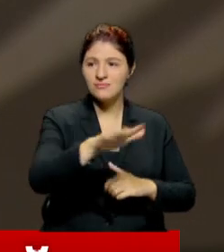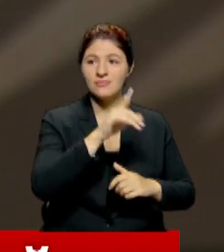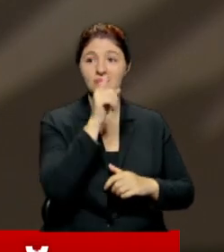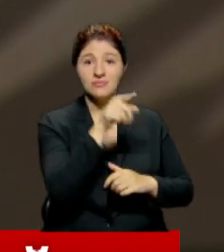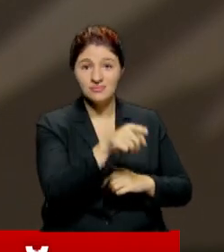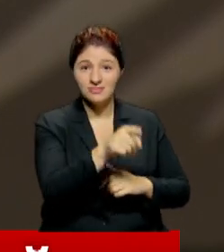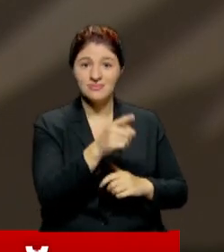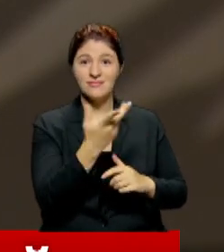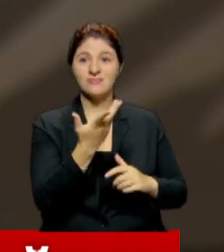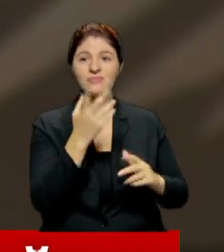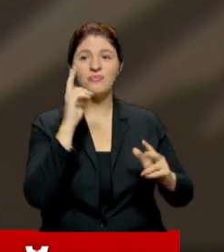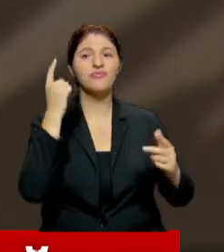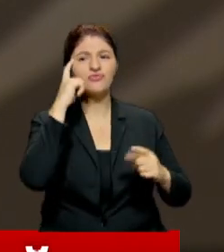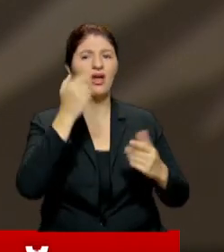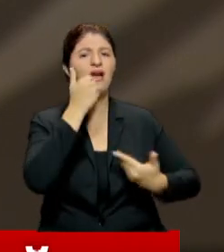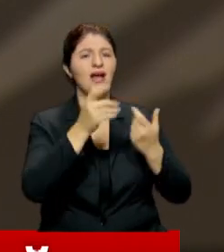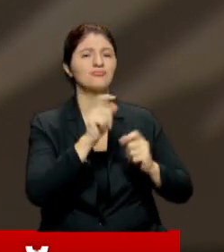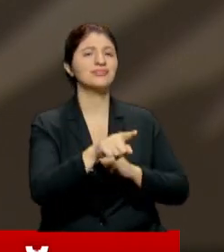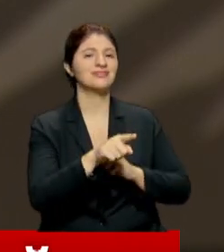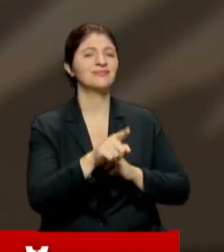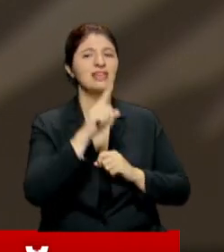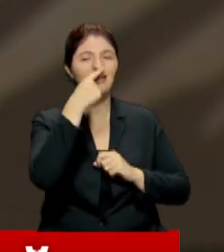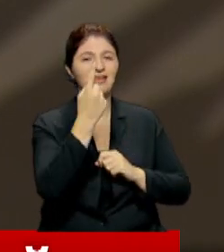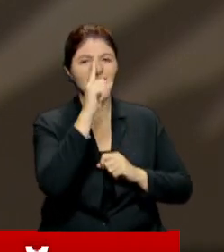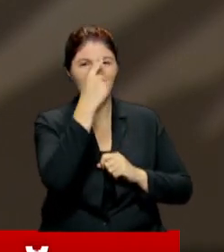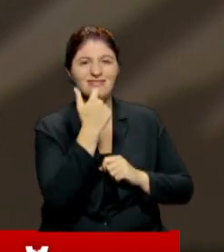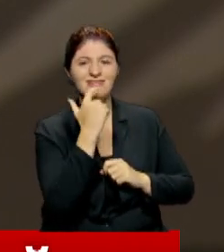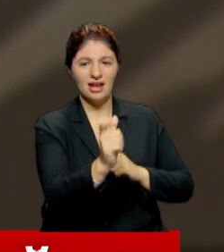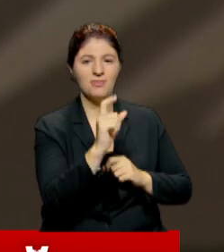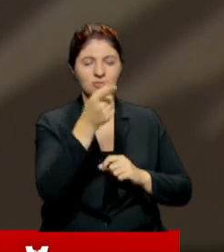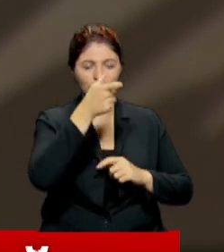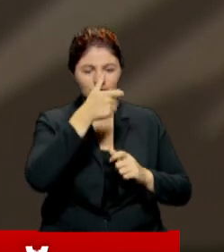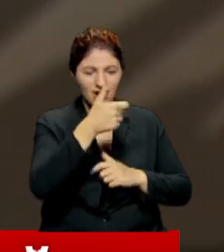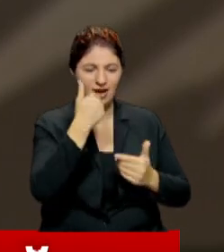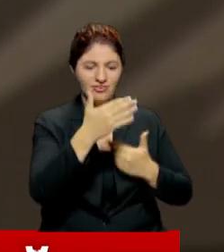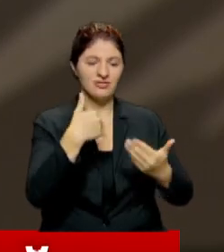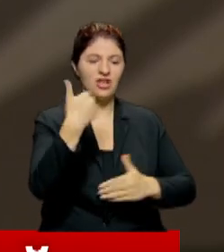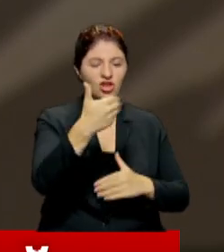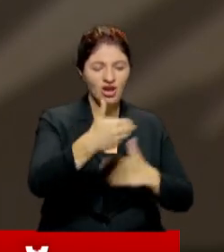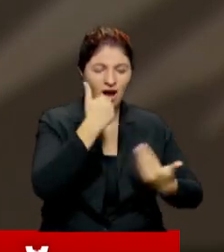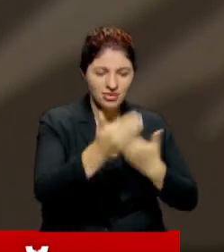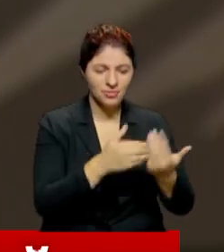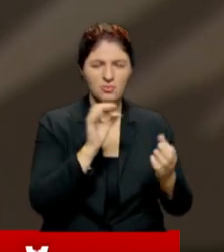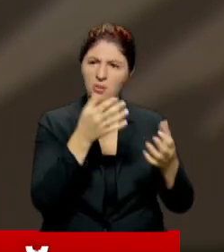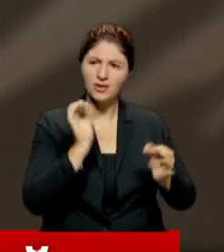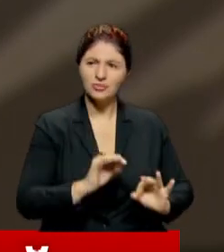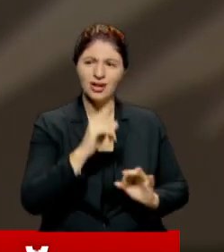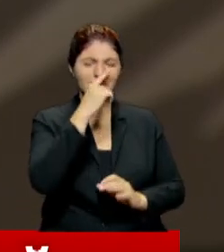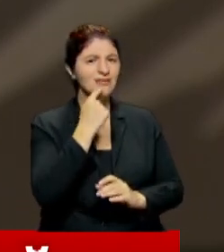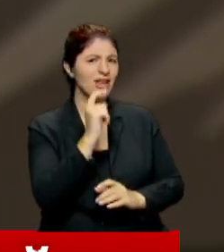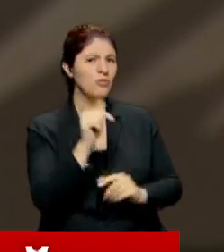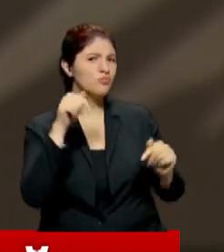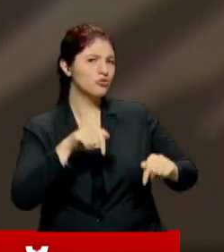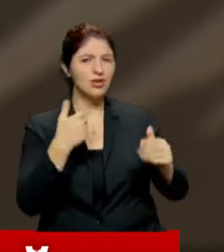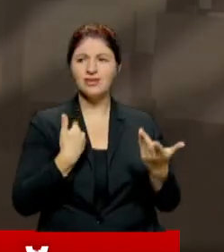Siz görüşlerinizi belirtiniz Tek kelimeyle bir ülke tarifi ya da bir gelecek tarifi böyle başlayalım mı Tek